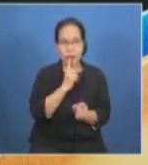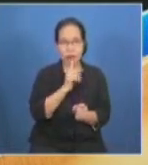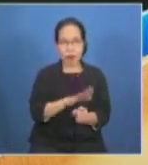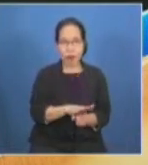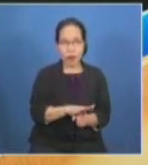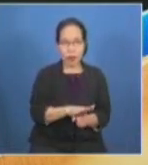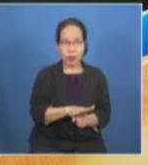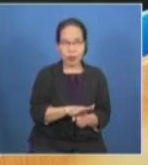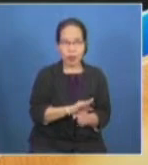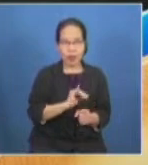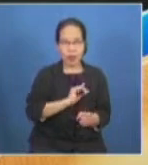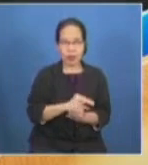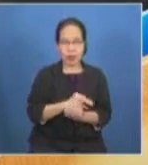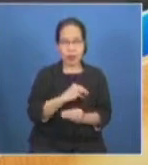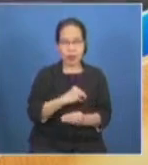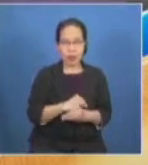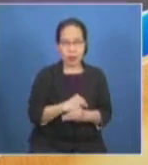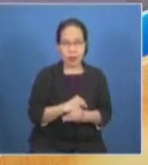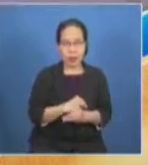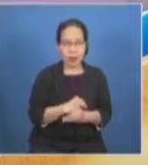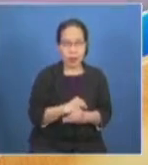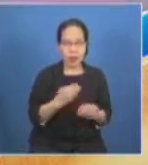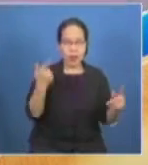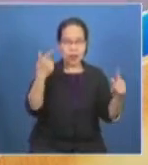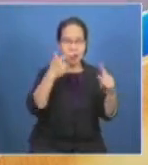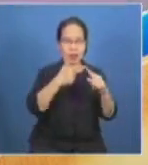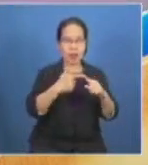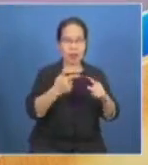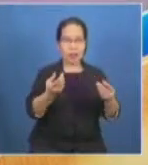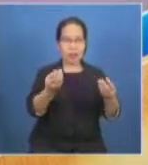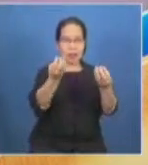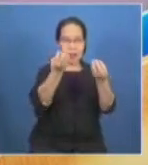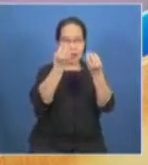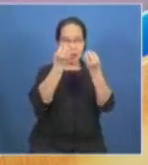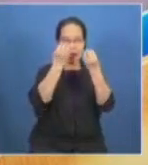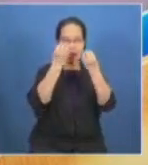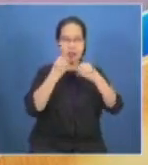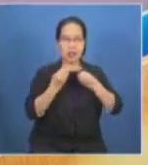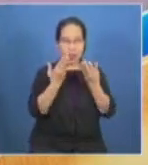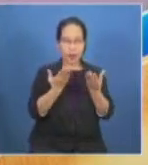Sumpang binitiwan, ipaglalaban ko